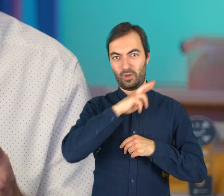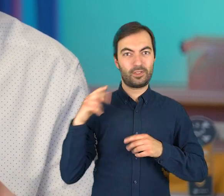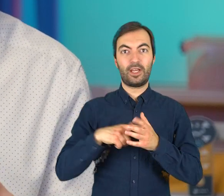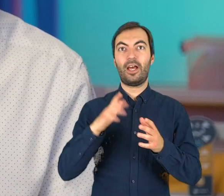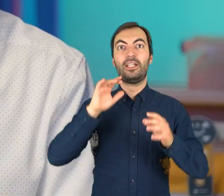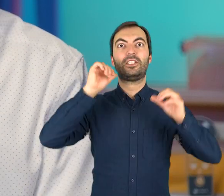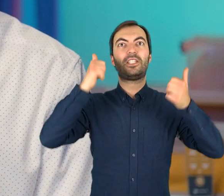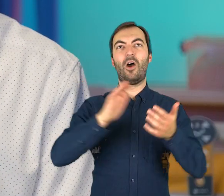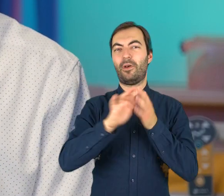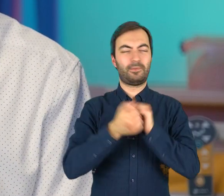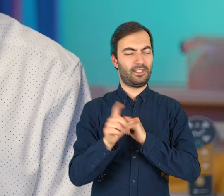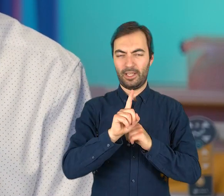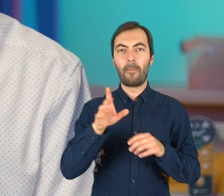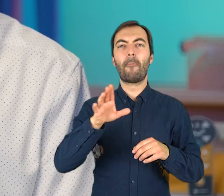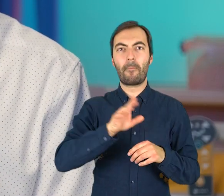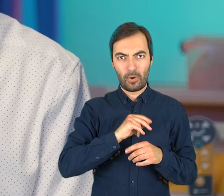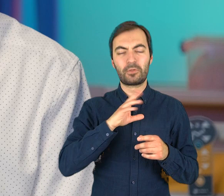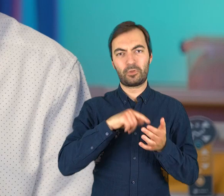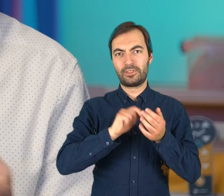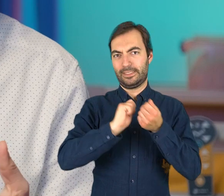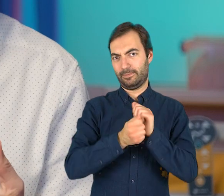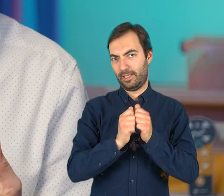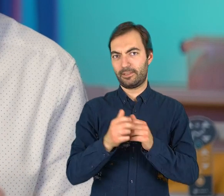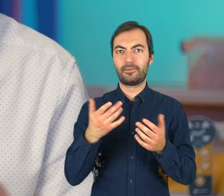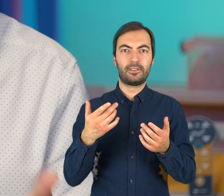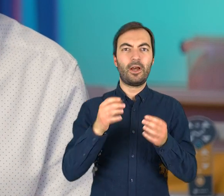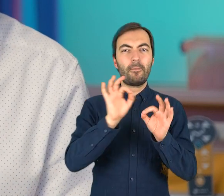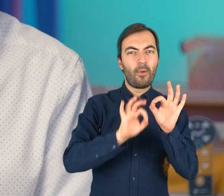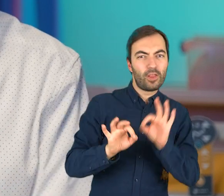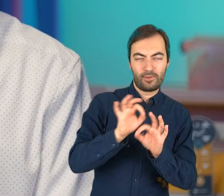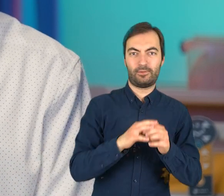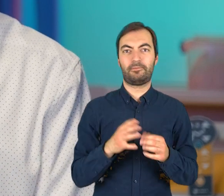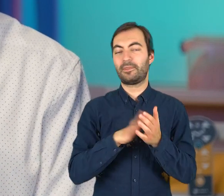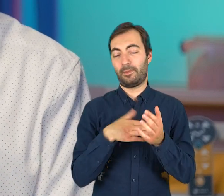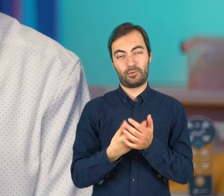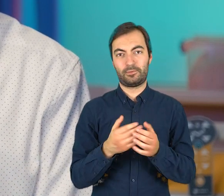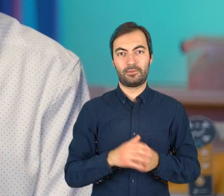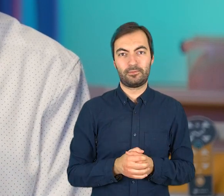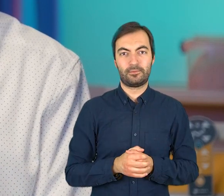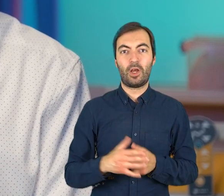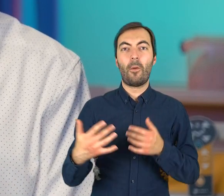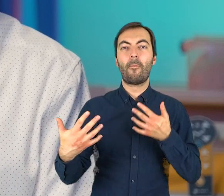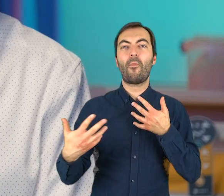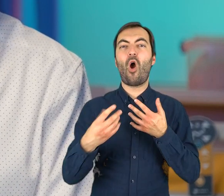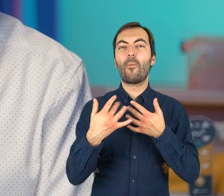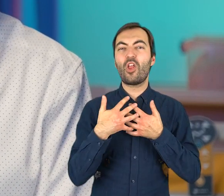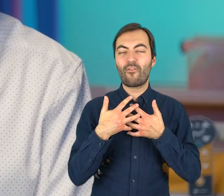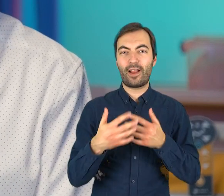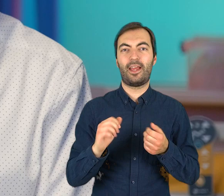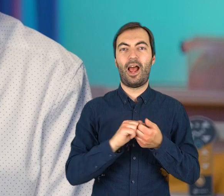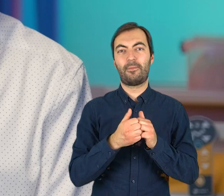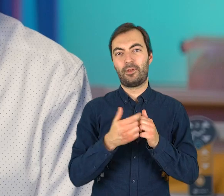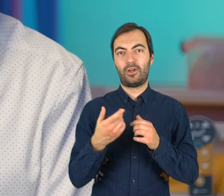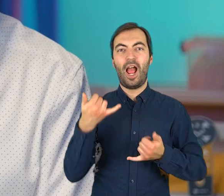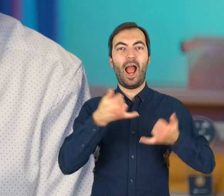nie jest niezmienne. Jest szereg czynników, które mogą je zmienić czy modyfikować. Takim czynnikiem jest na przykład promieniowanie albo